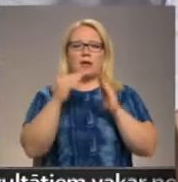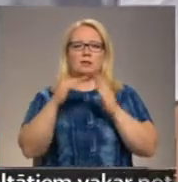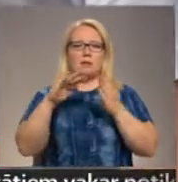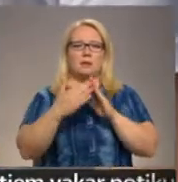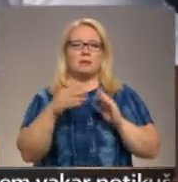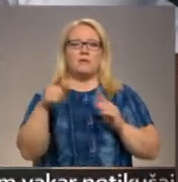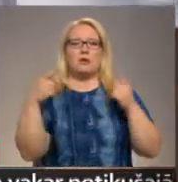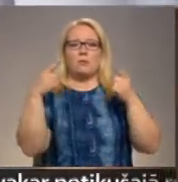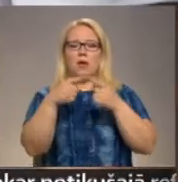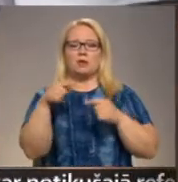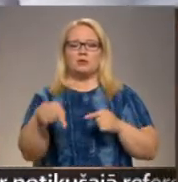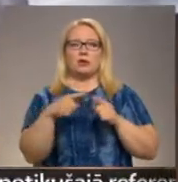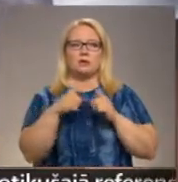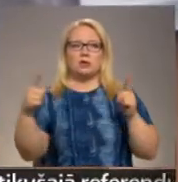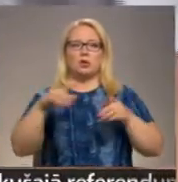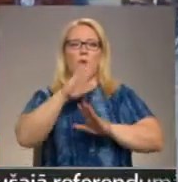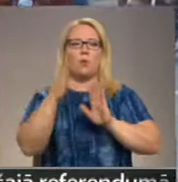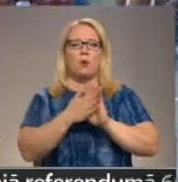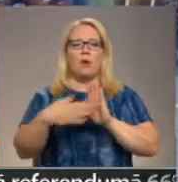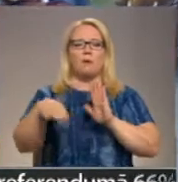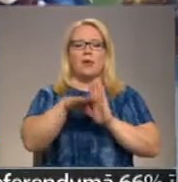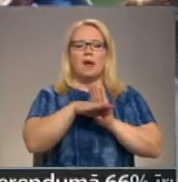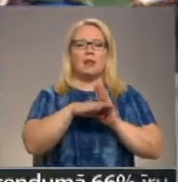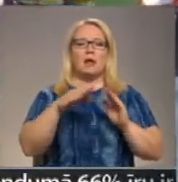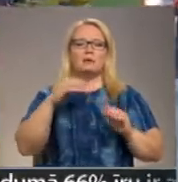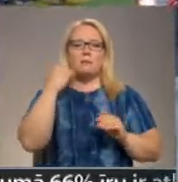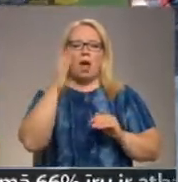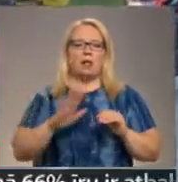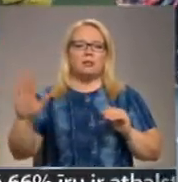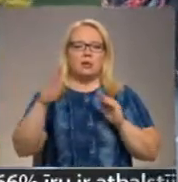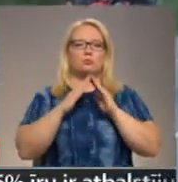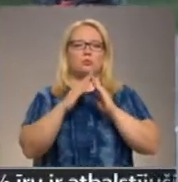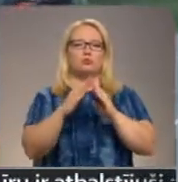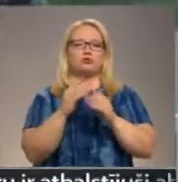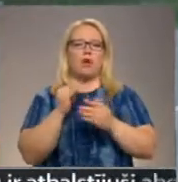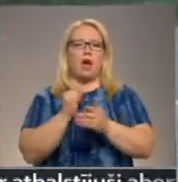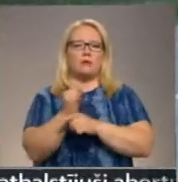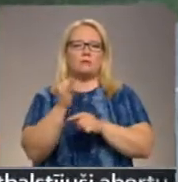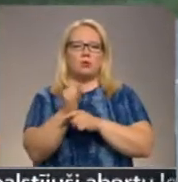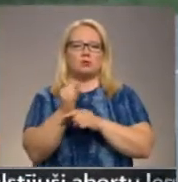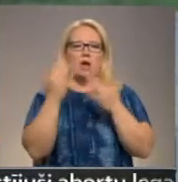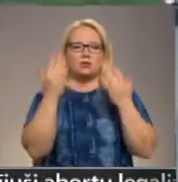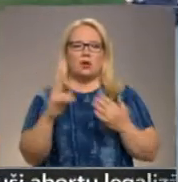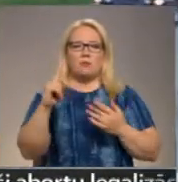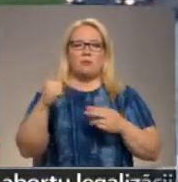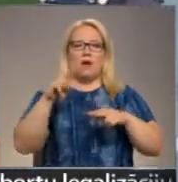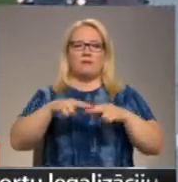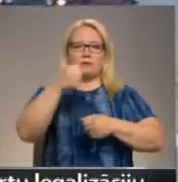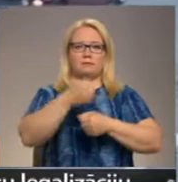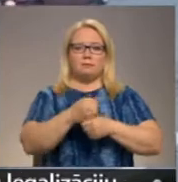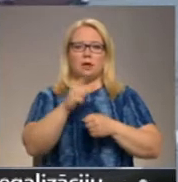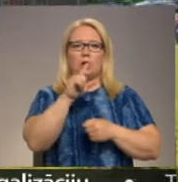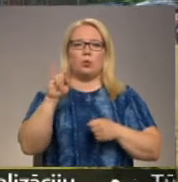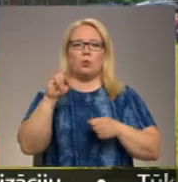Viņu mērķis šajā sezonā ir kopā startēt Baltijas piļu un muižu apceļošanas akcijā un kā pirmā apstāšanās vieta izvēlēta